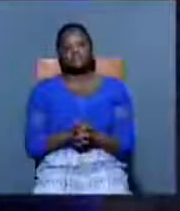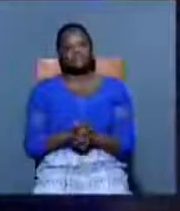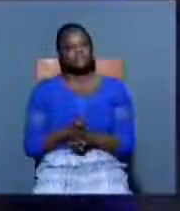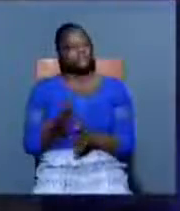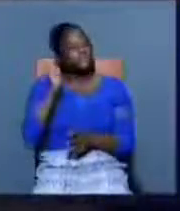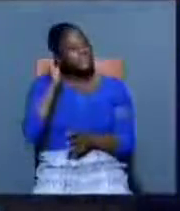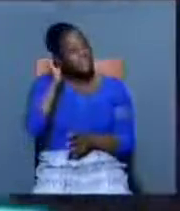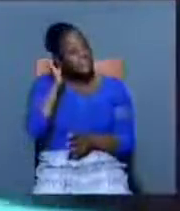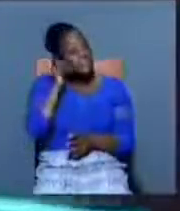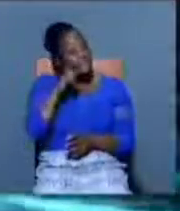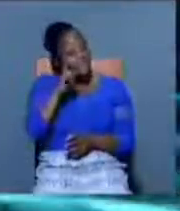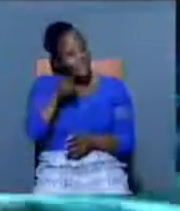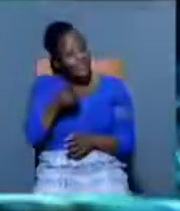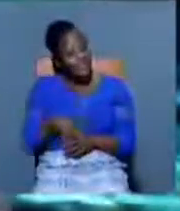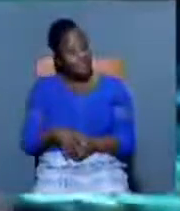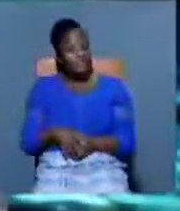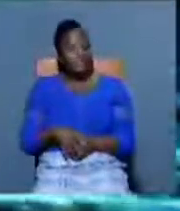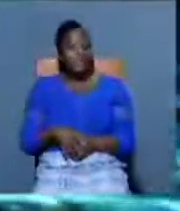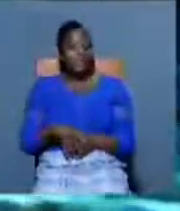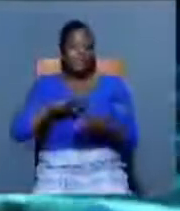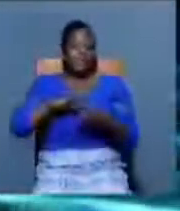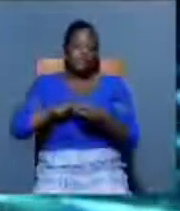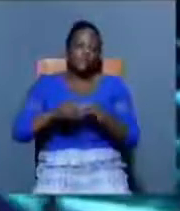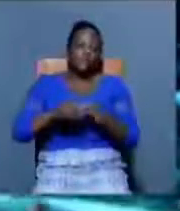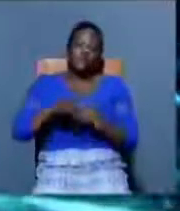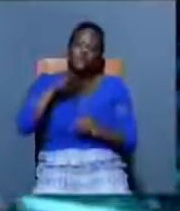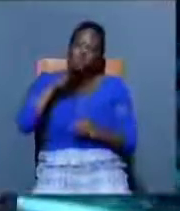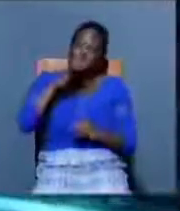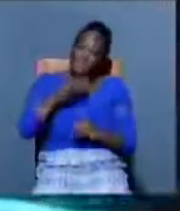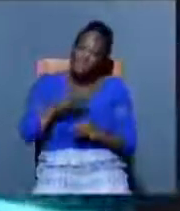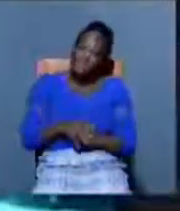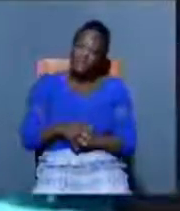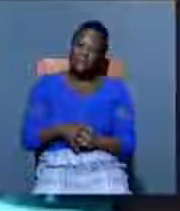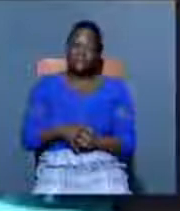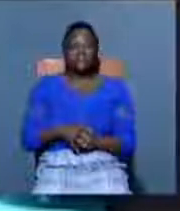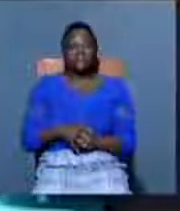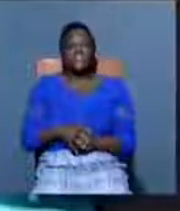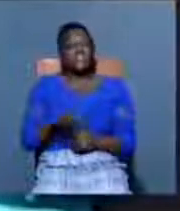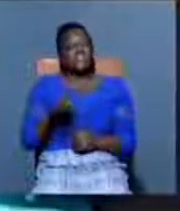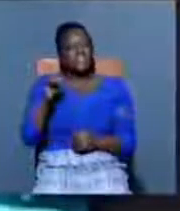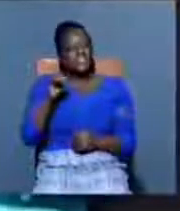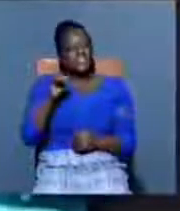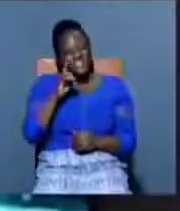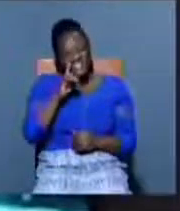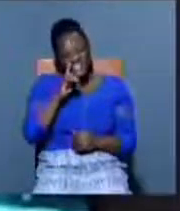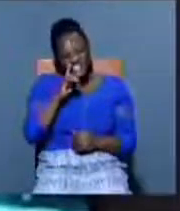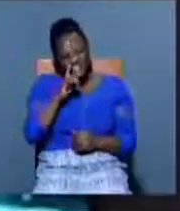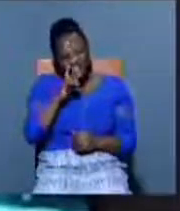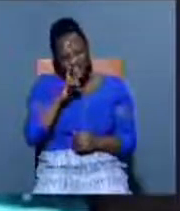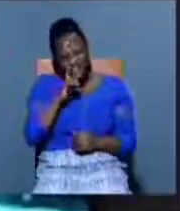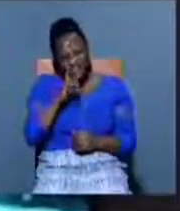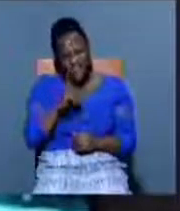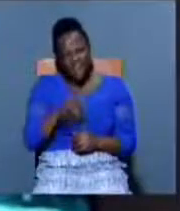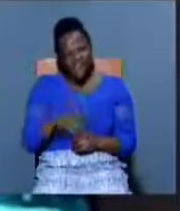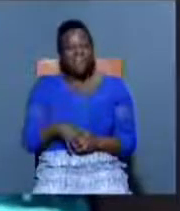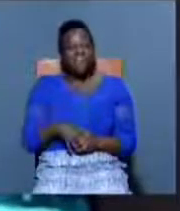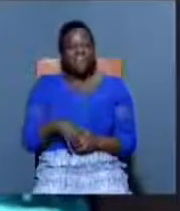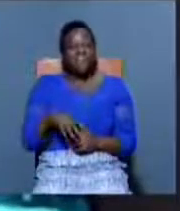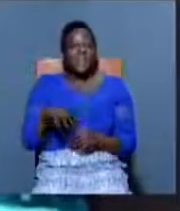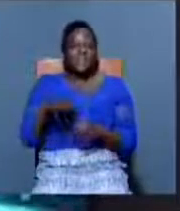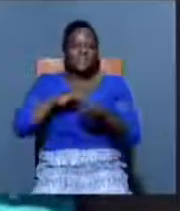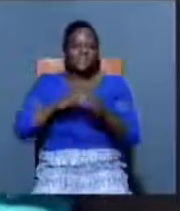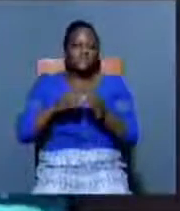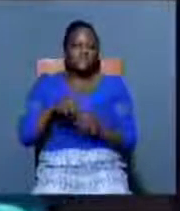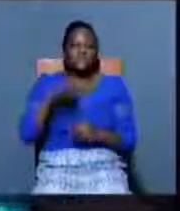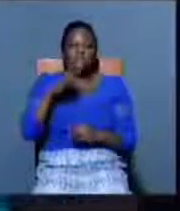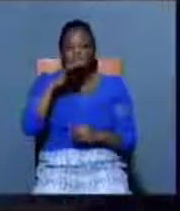Nisikilize unielewe. Aliyeumbwa kulalamika, sikiliza vizuri. Sifa ya kiumbe mlalamishi na mlalamikaji ni